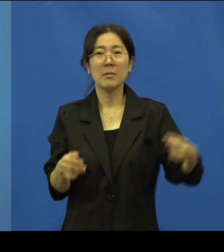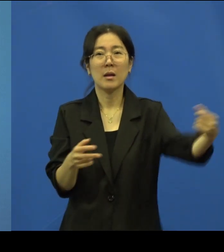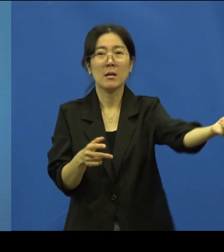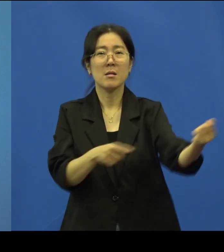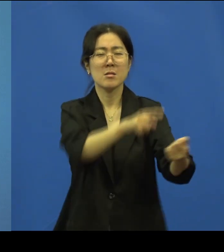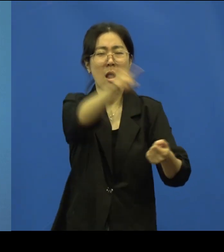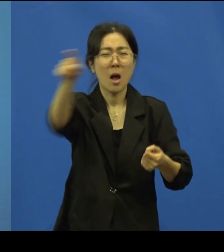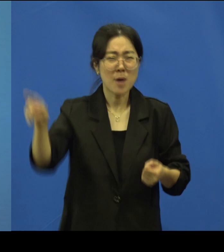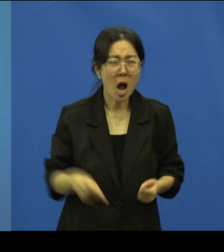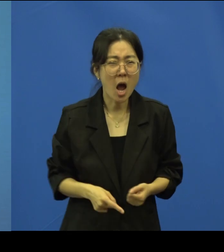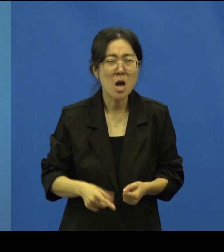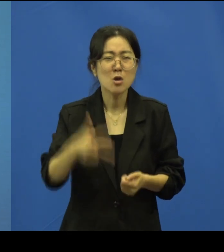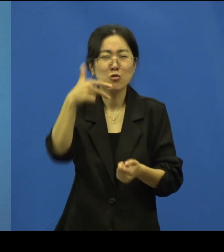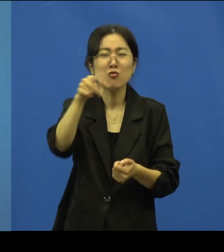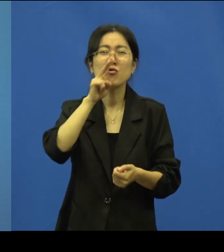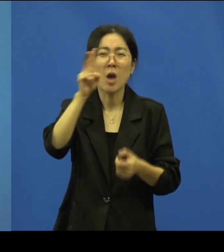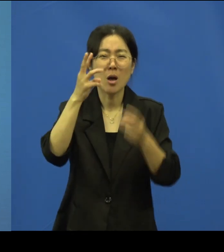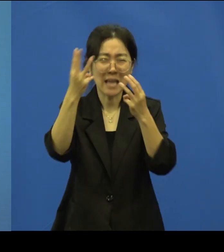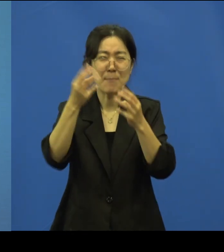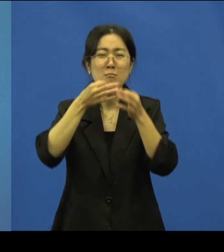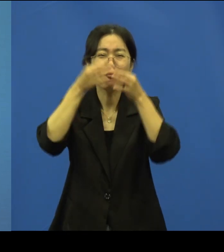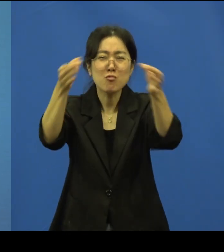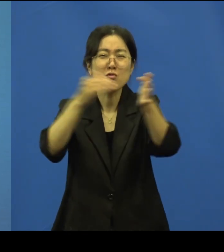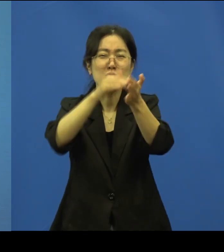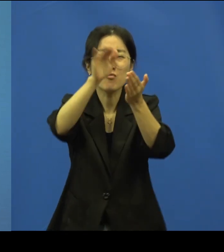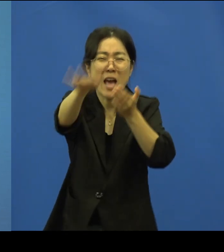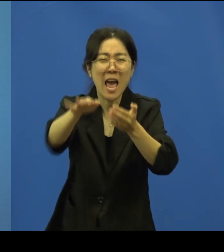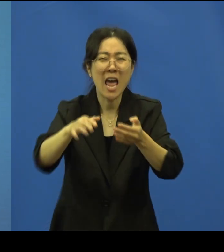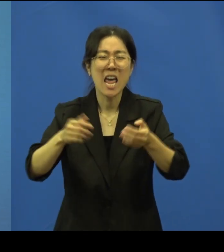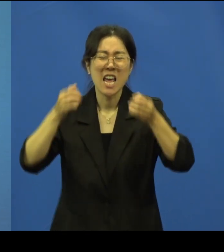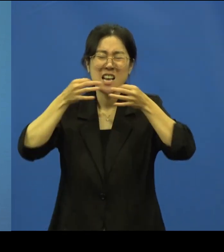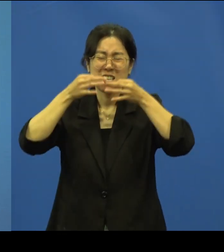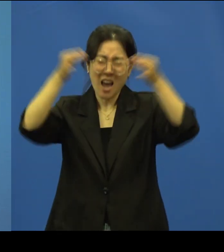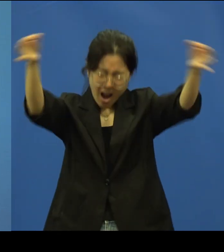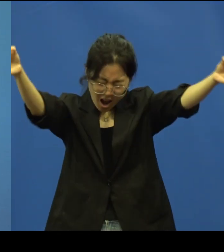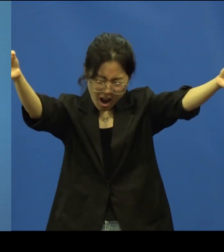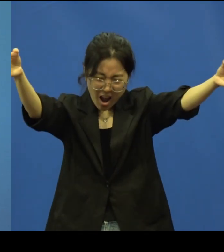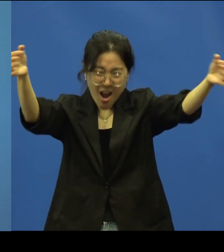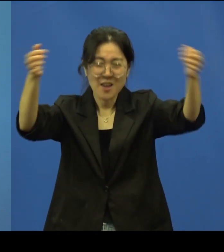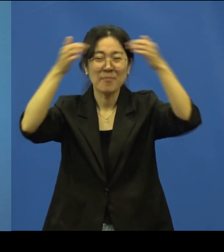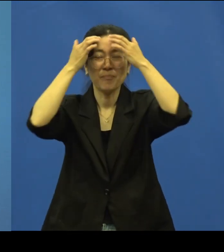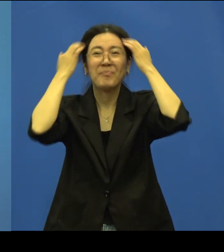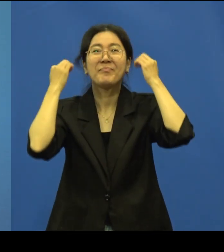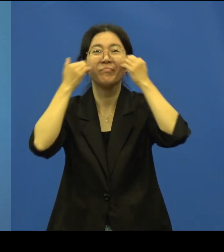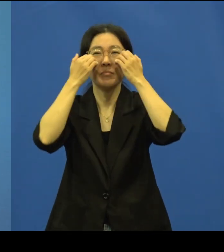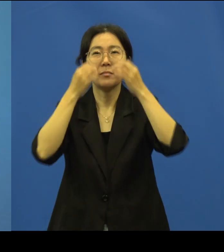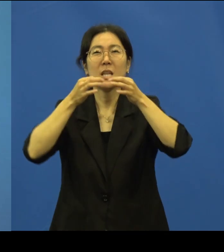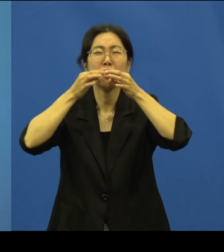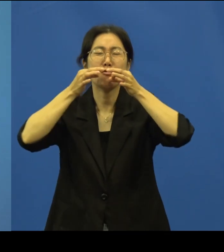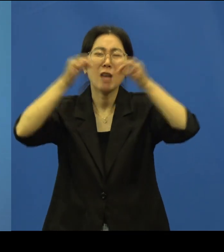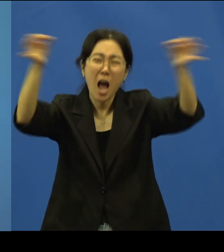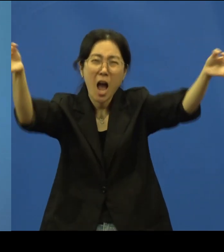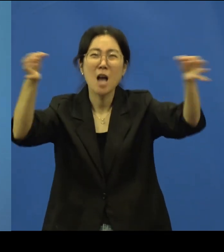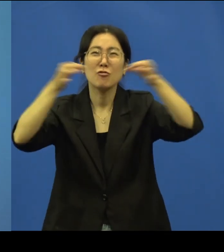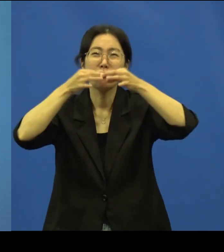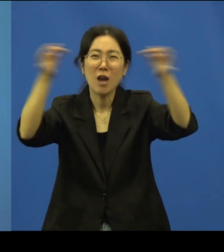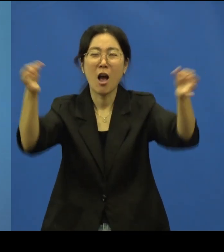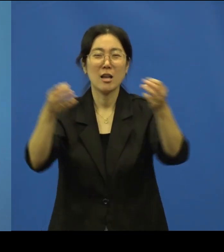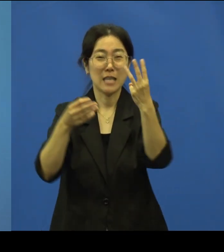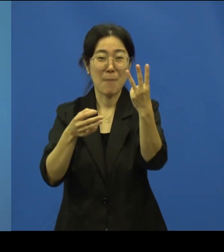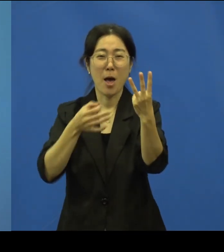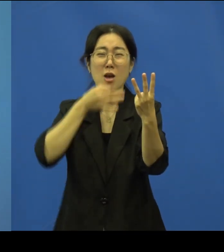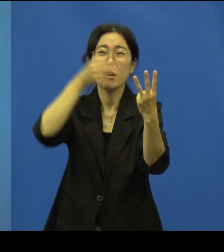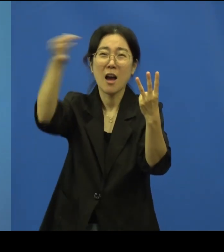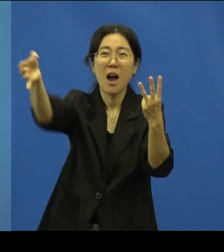삼창하고 기도하겠습니다. 그랬더니 여러분처럼 막 주여 주여